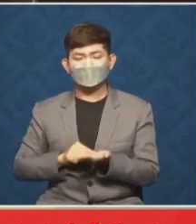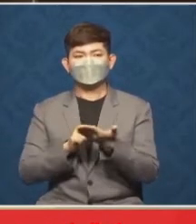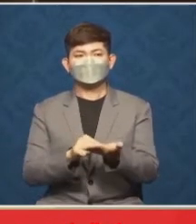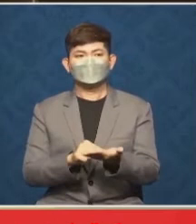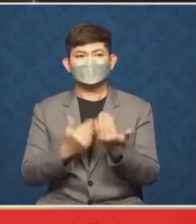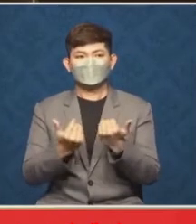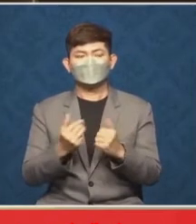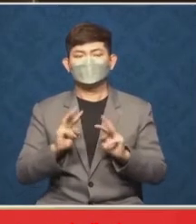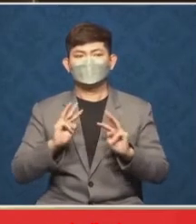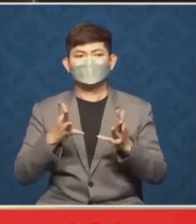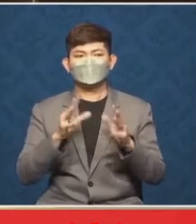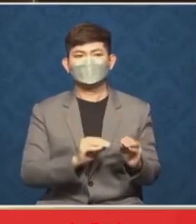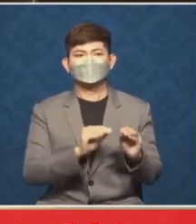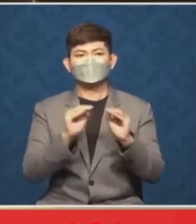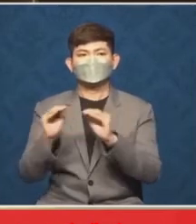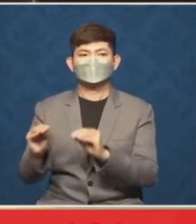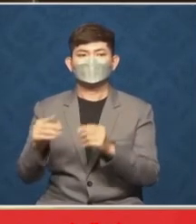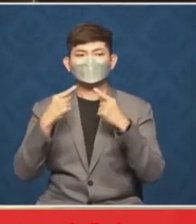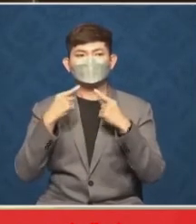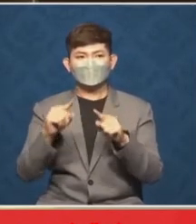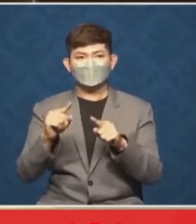ารกิจขอเลื่อนการตอบกระทู้ถาม